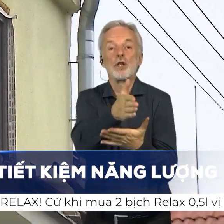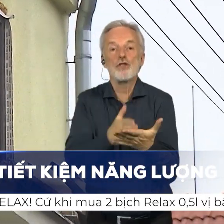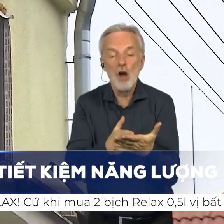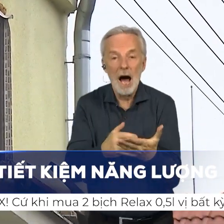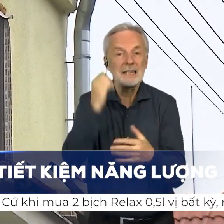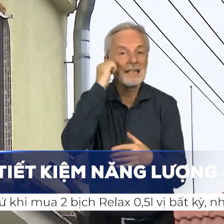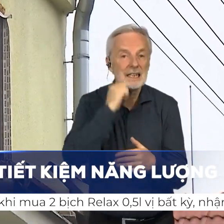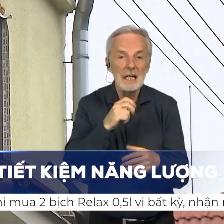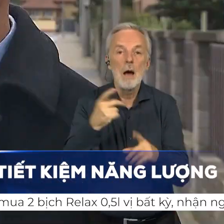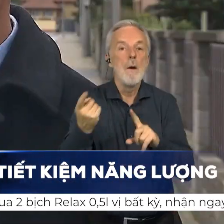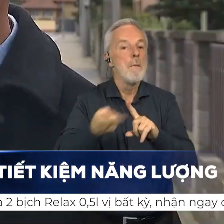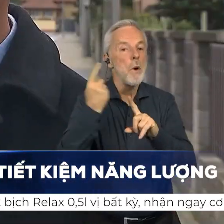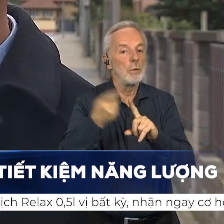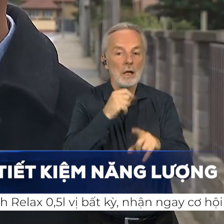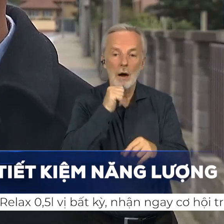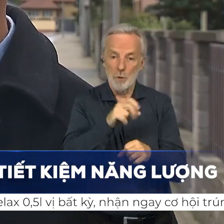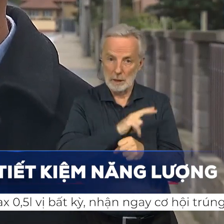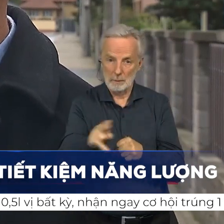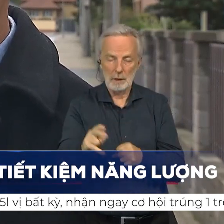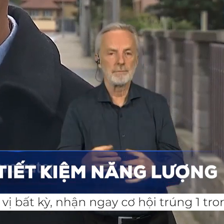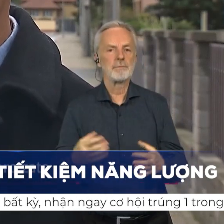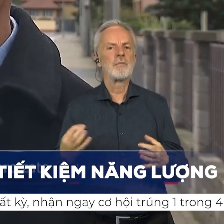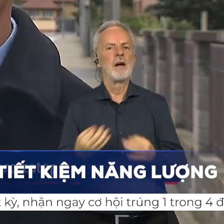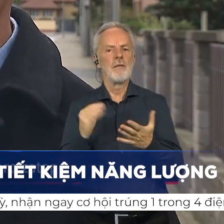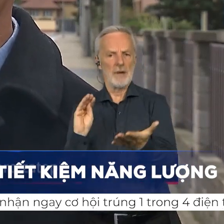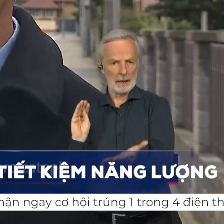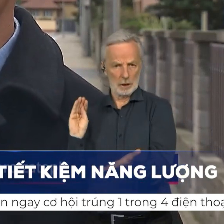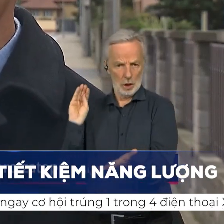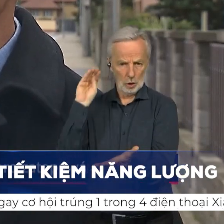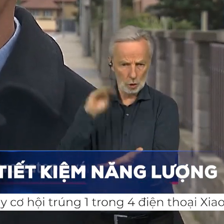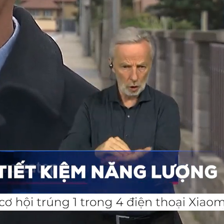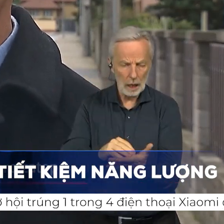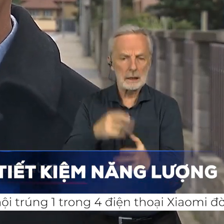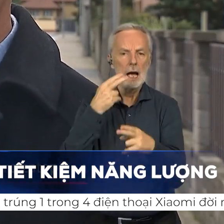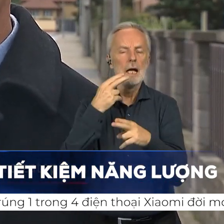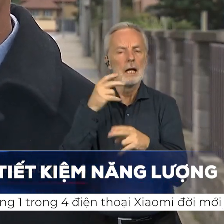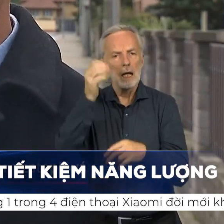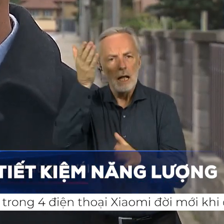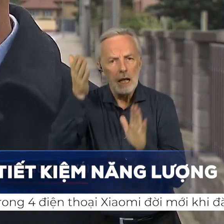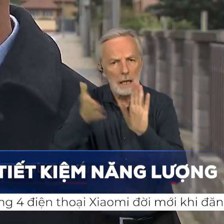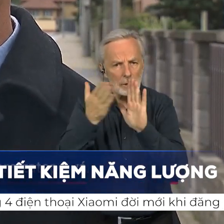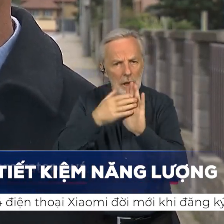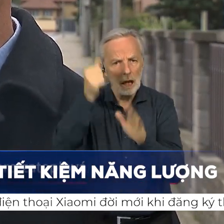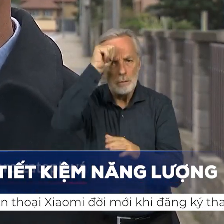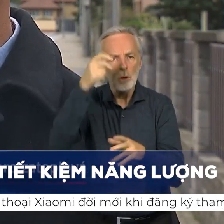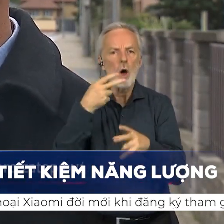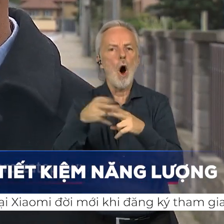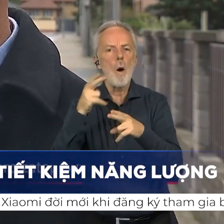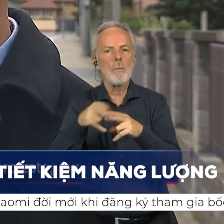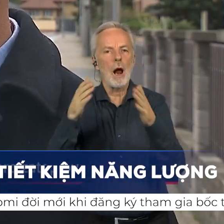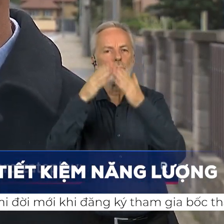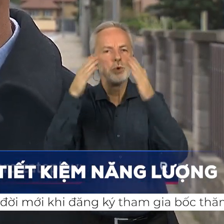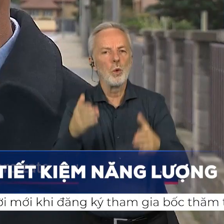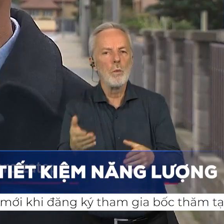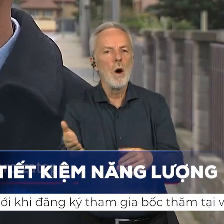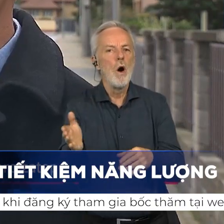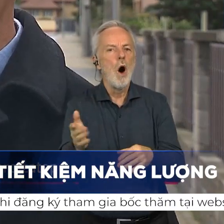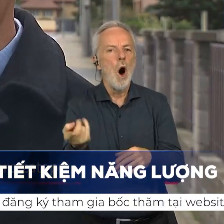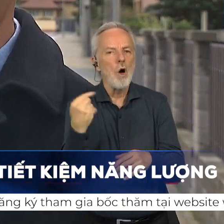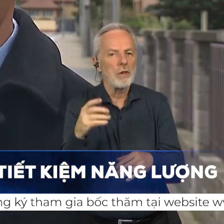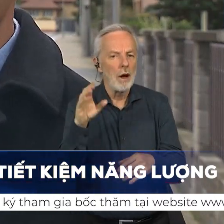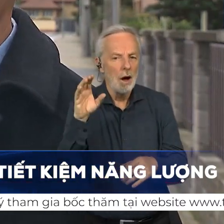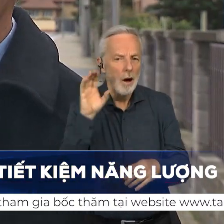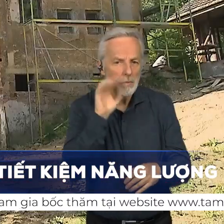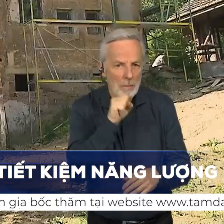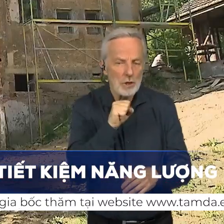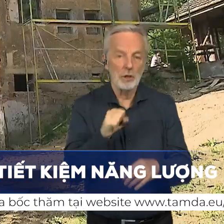đáp ứng được điều kiện. Liên quan đến các khoản trợ cấp, chẳng hạn như Oprav Dum Popovice, chúng tôi nhận thấy sự gia tăng, đặc biệt là các buổi tham